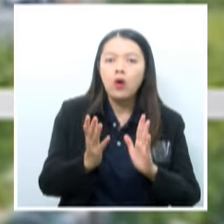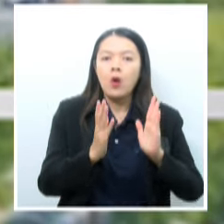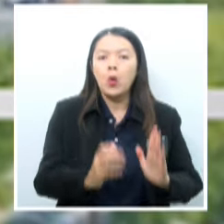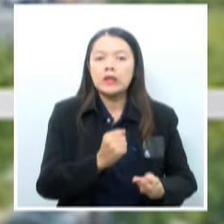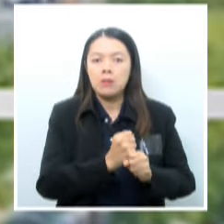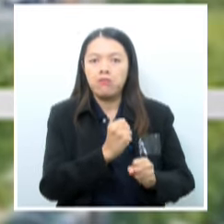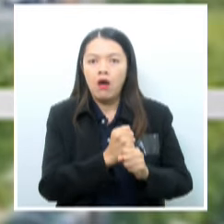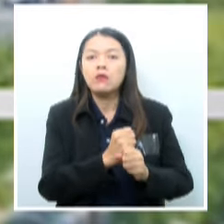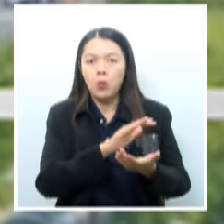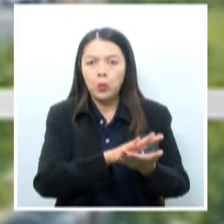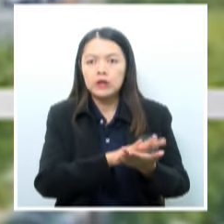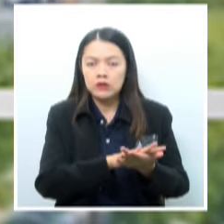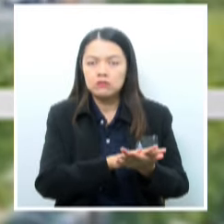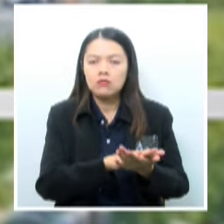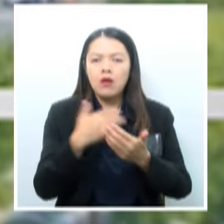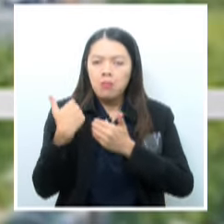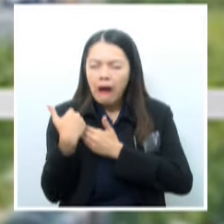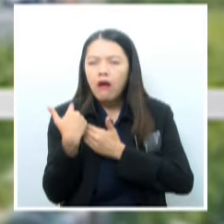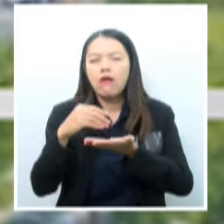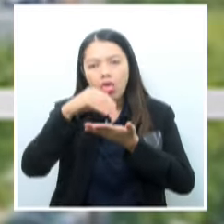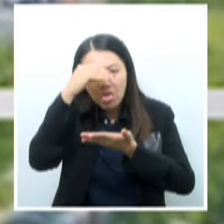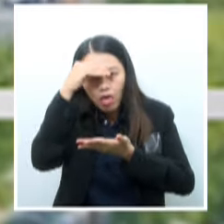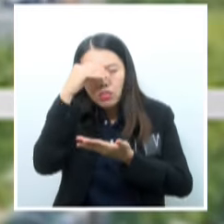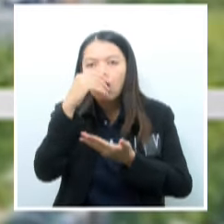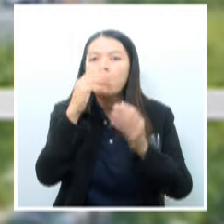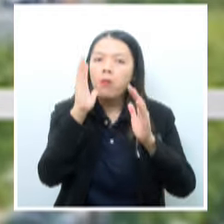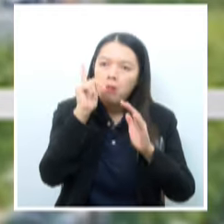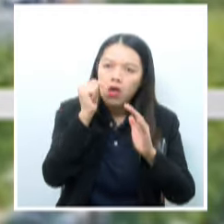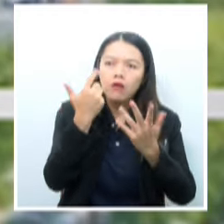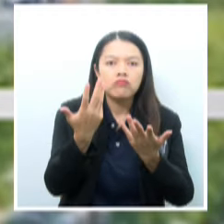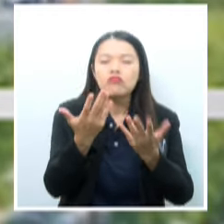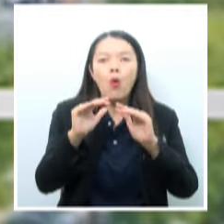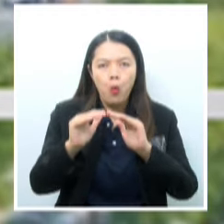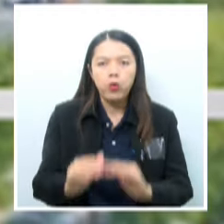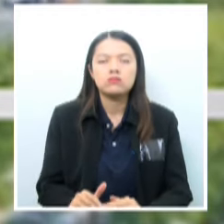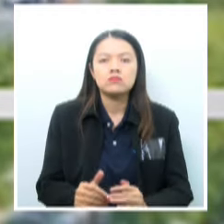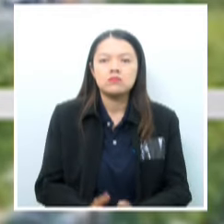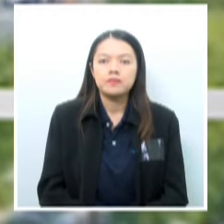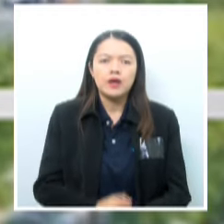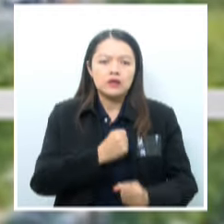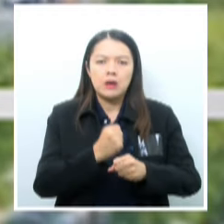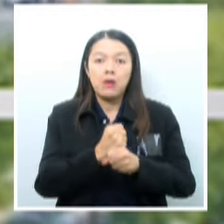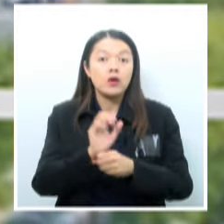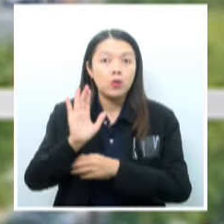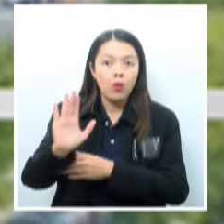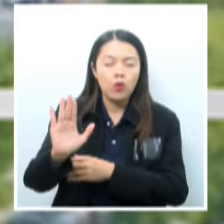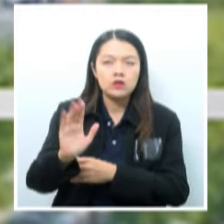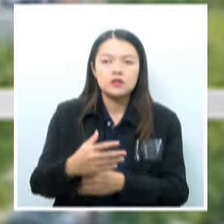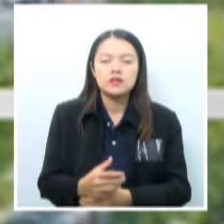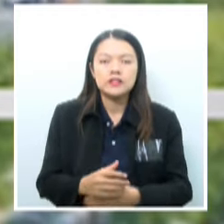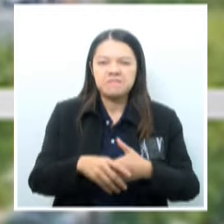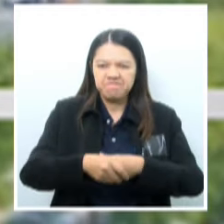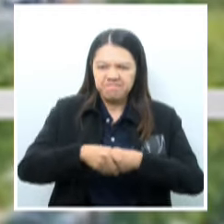างการศึกษานะคะและลดภาระนักเรียนและผู้ปกครองค่ะซึ่งสโลแกนในการทำงานของท่านนะคะก็คือจับ